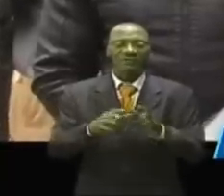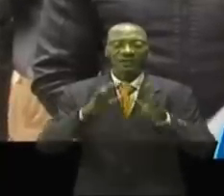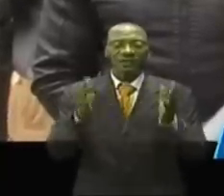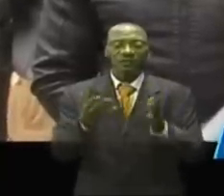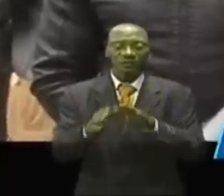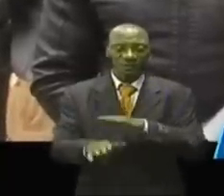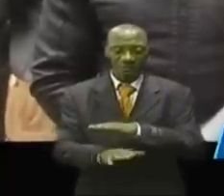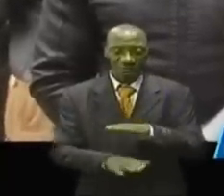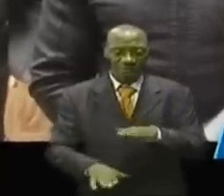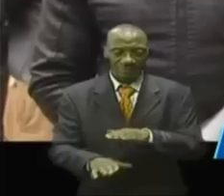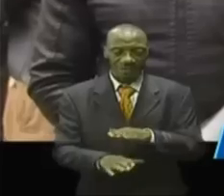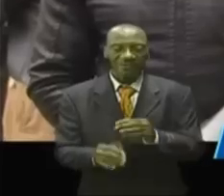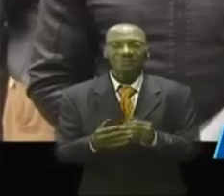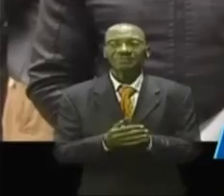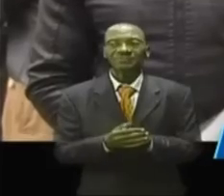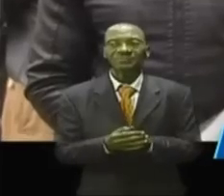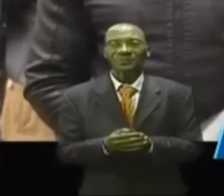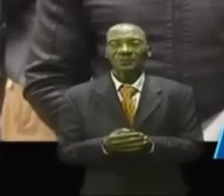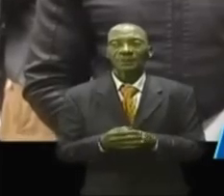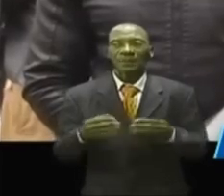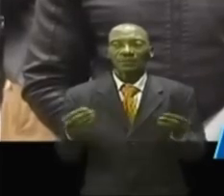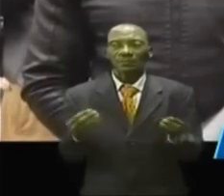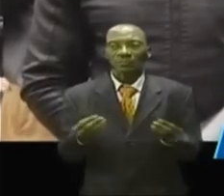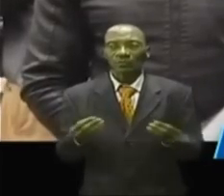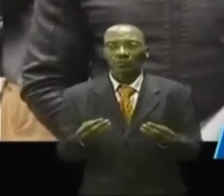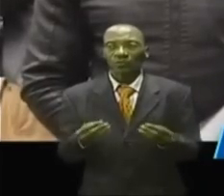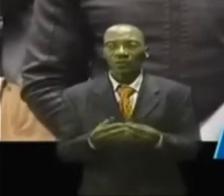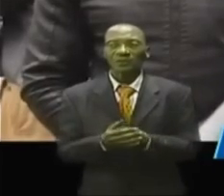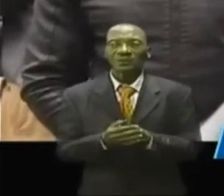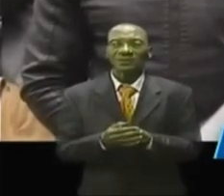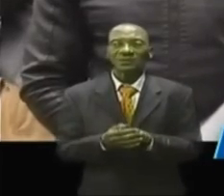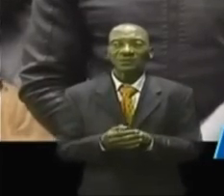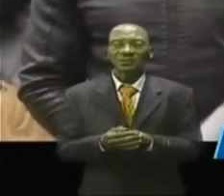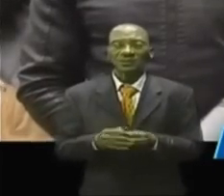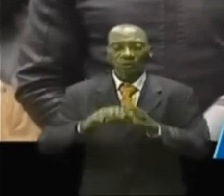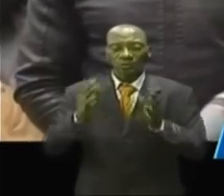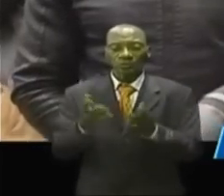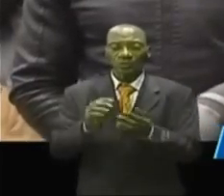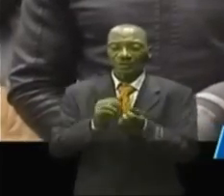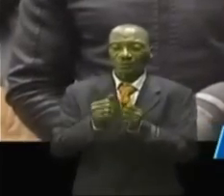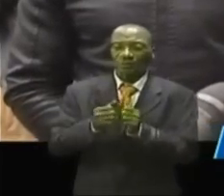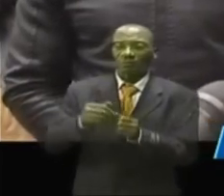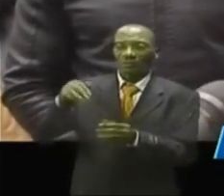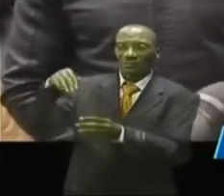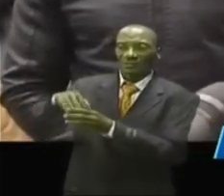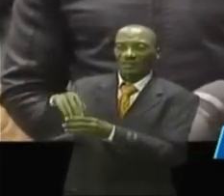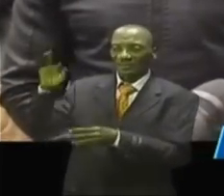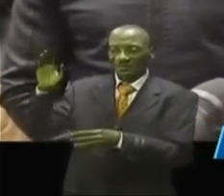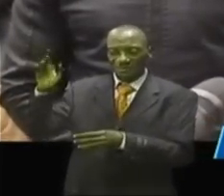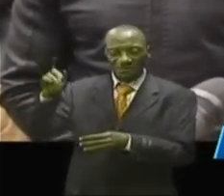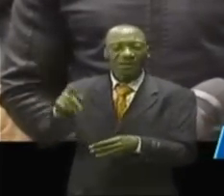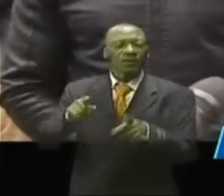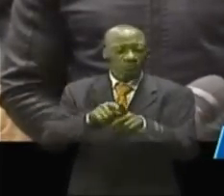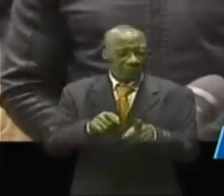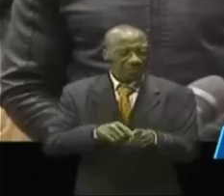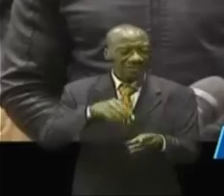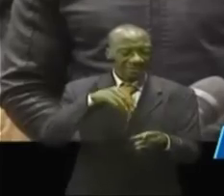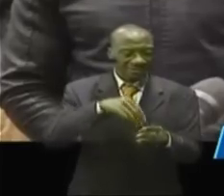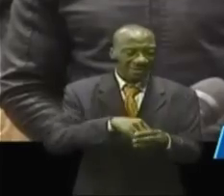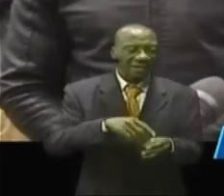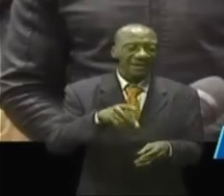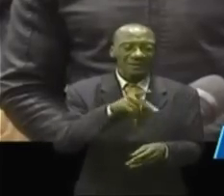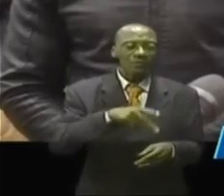parce qu'on se rend compte en général que tout se passe à Kinshasa ou dans les villes, dans les chefs-lieux des provinces, mais plus